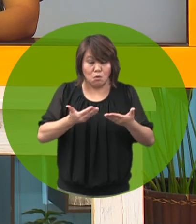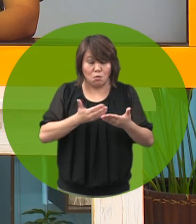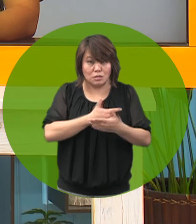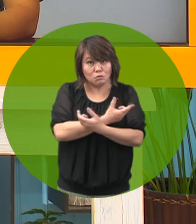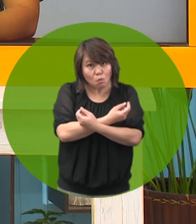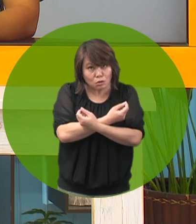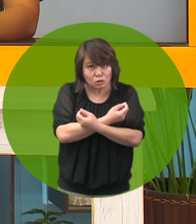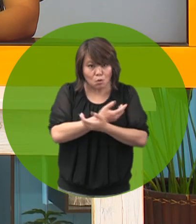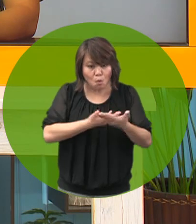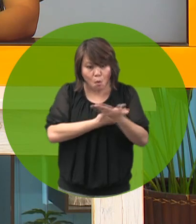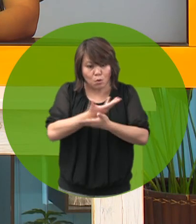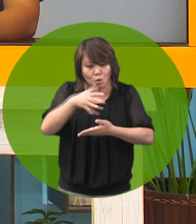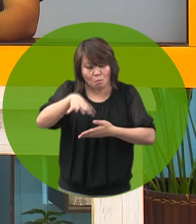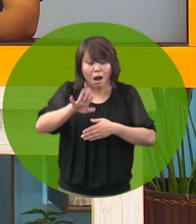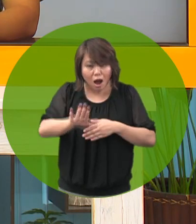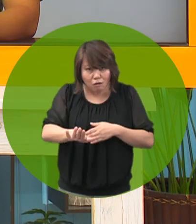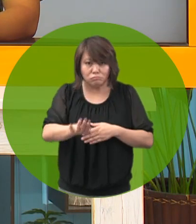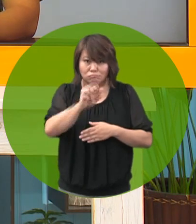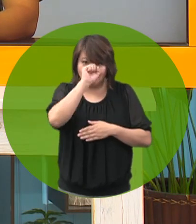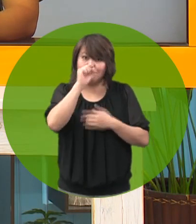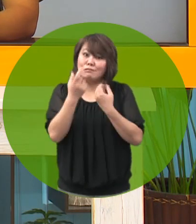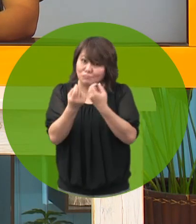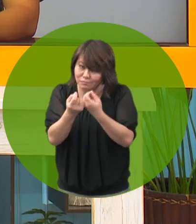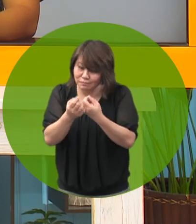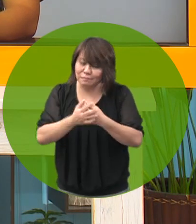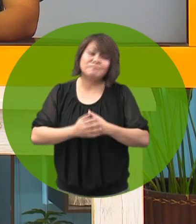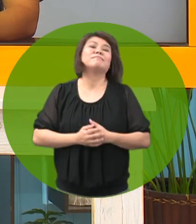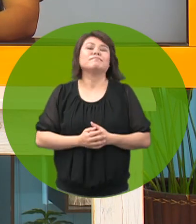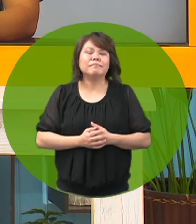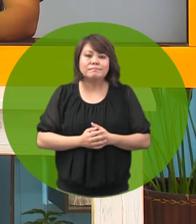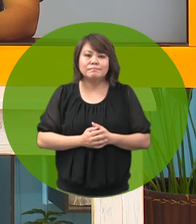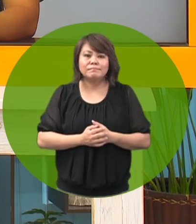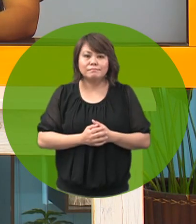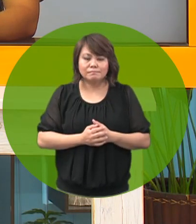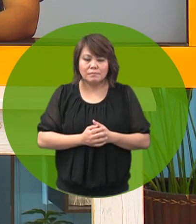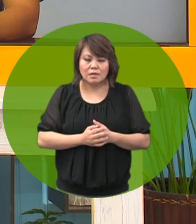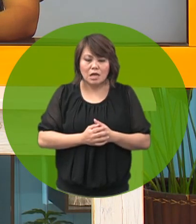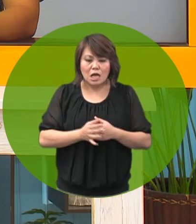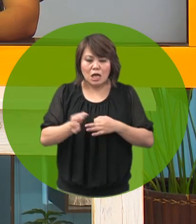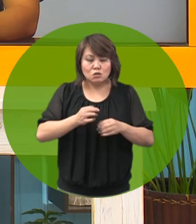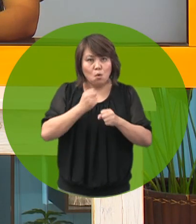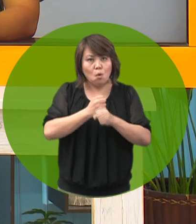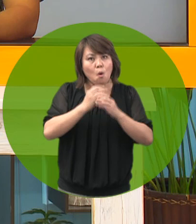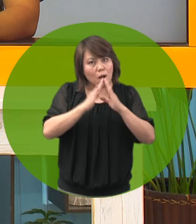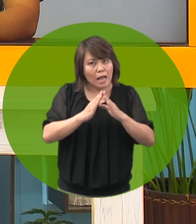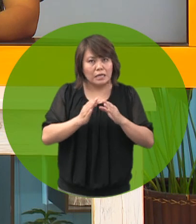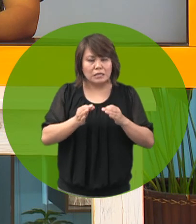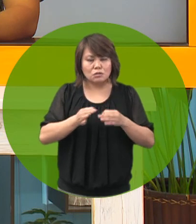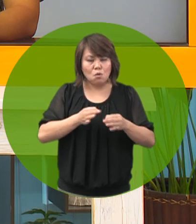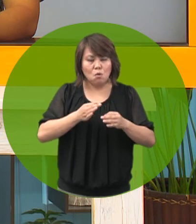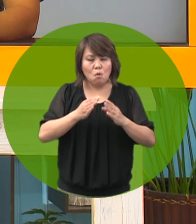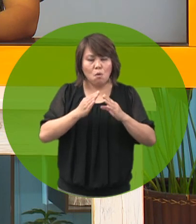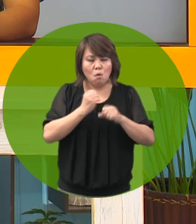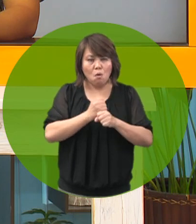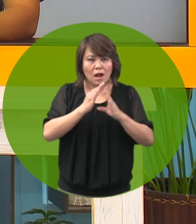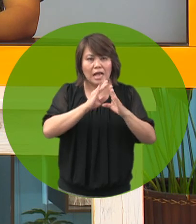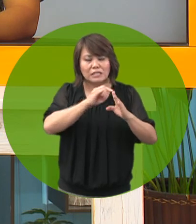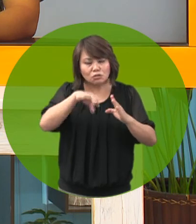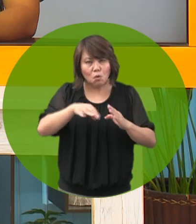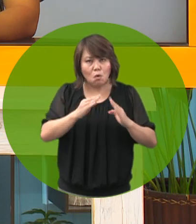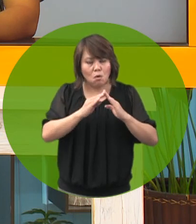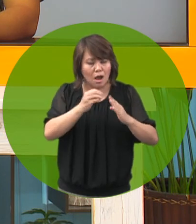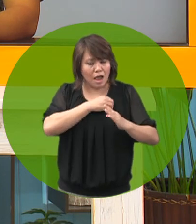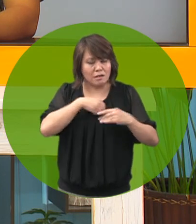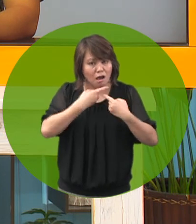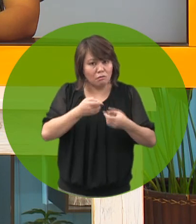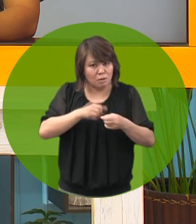流の場があるというのは心強いですね。そしてこの商工会、商工会議所の会員になるには何か